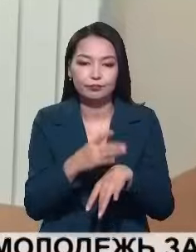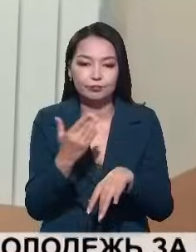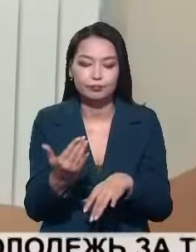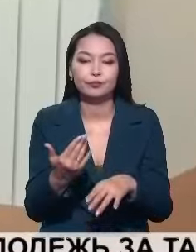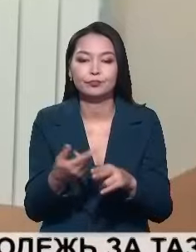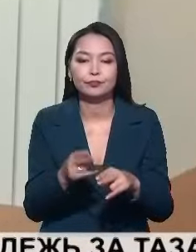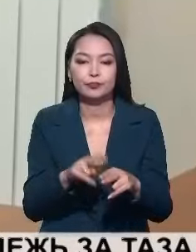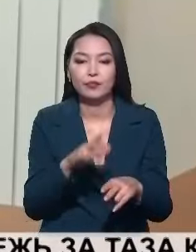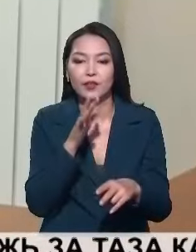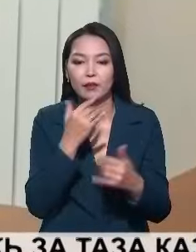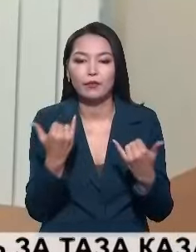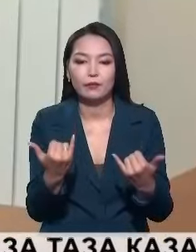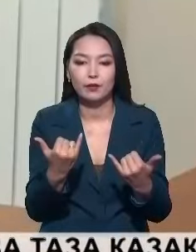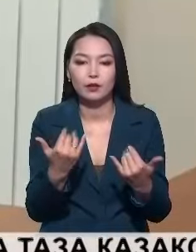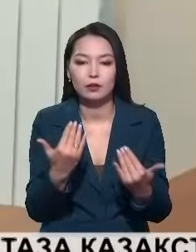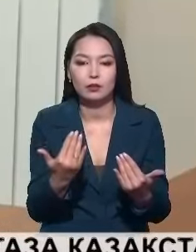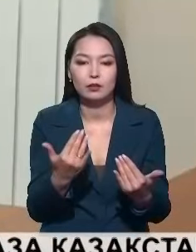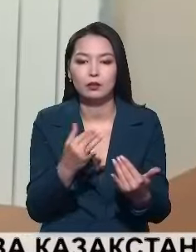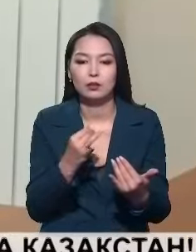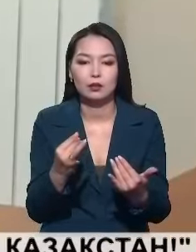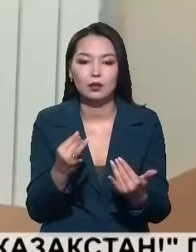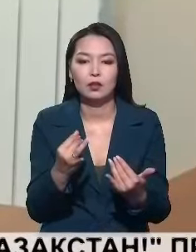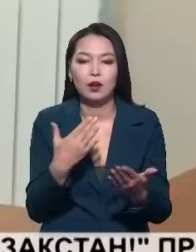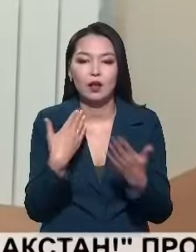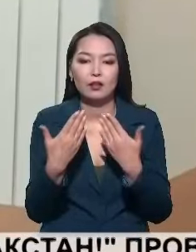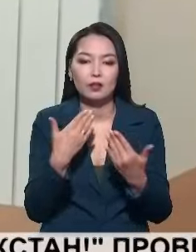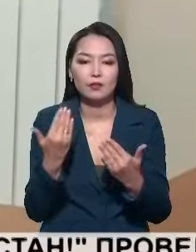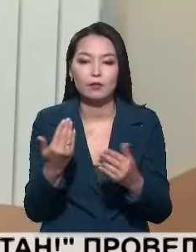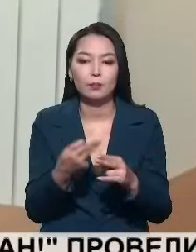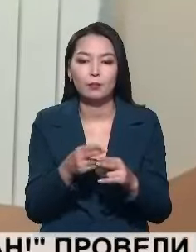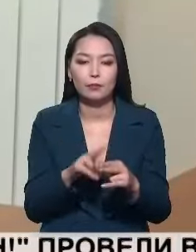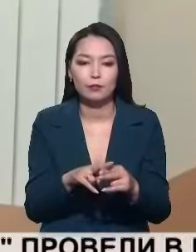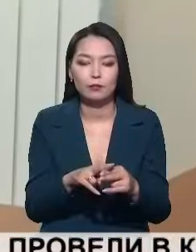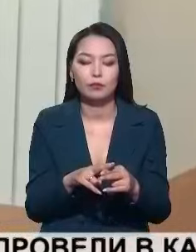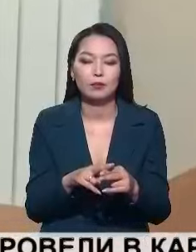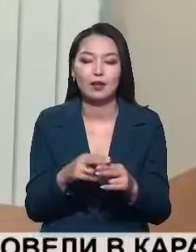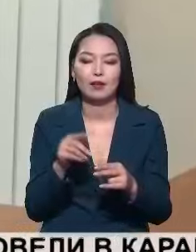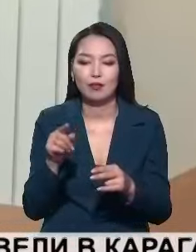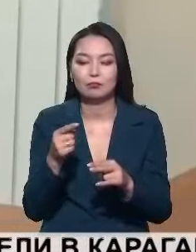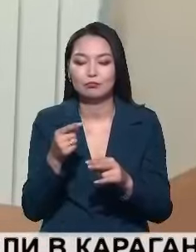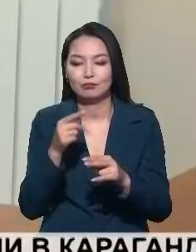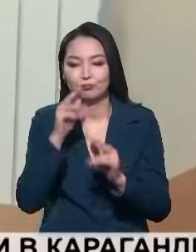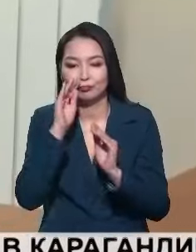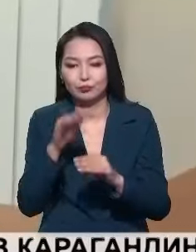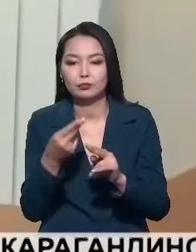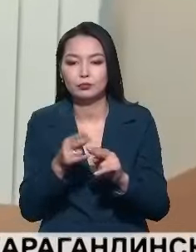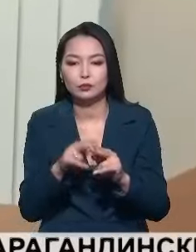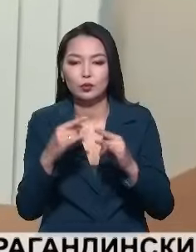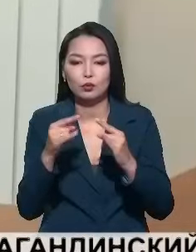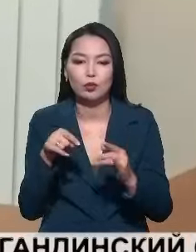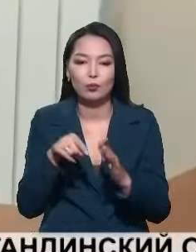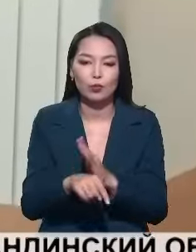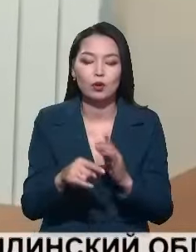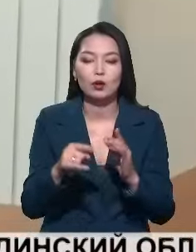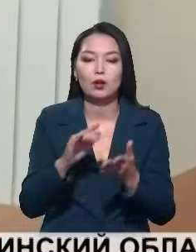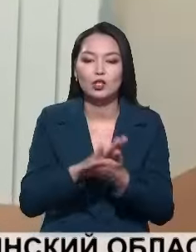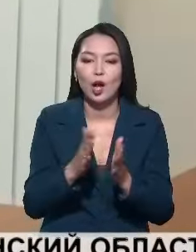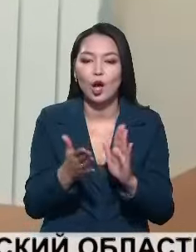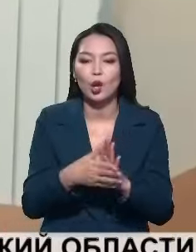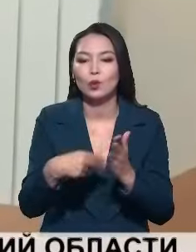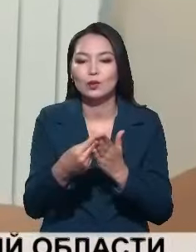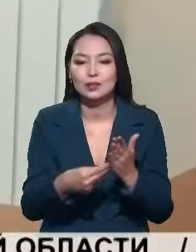время не привлечены, в отношении их действий не проведена никакая проверка. То есть, учитывая заключение